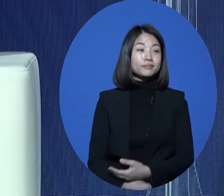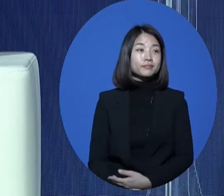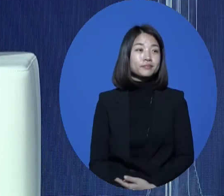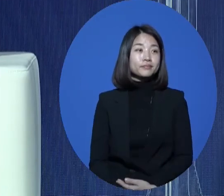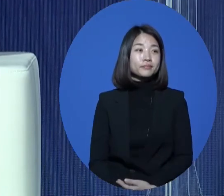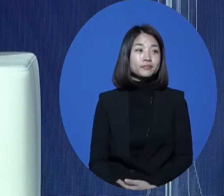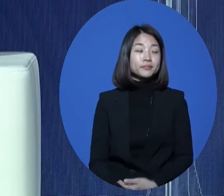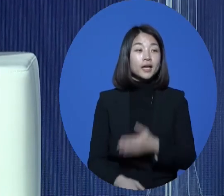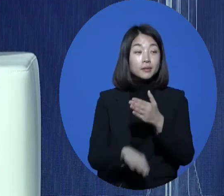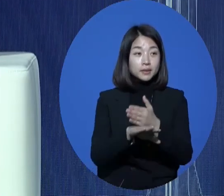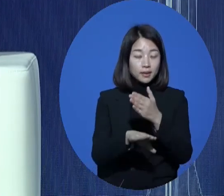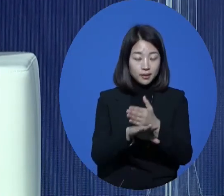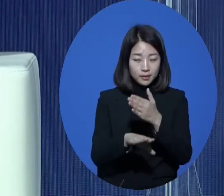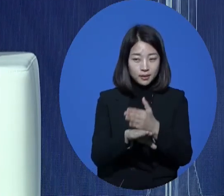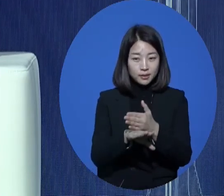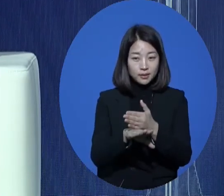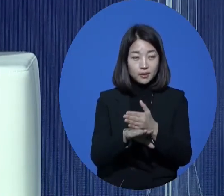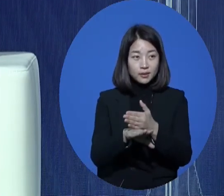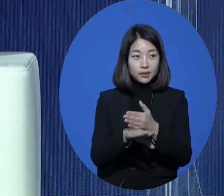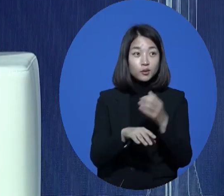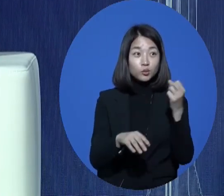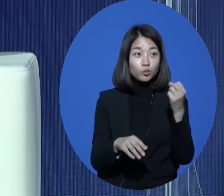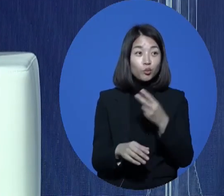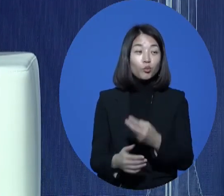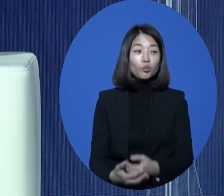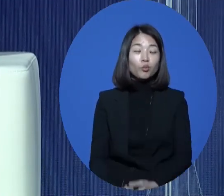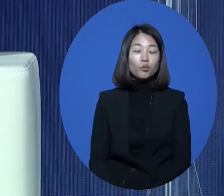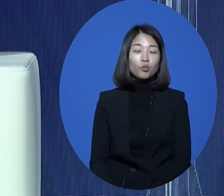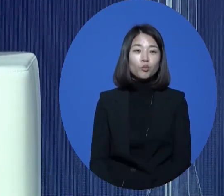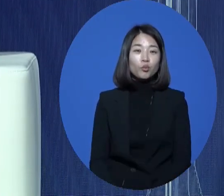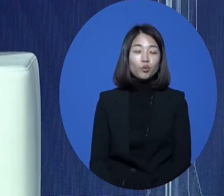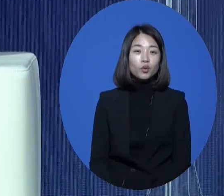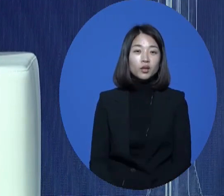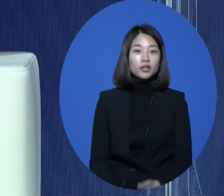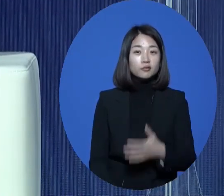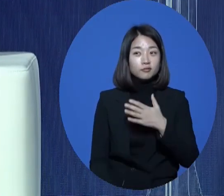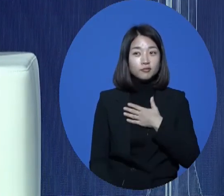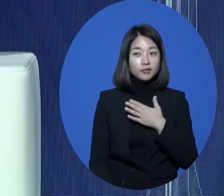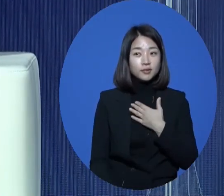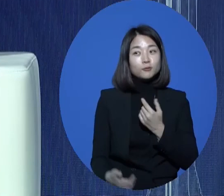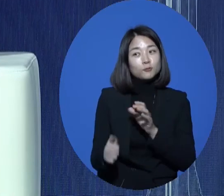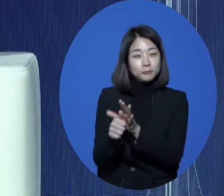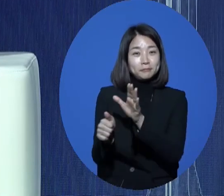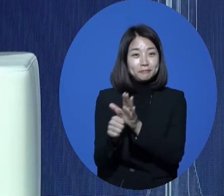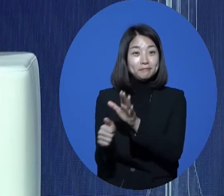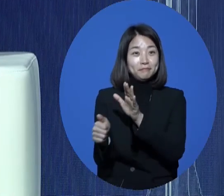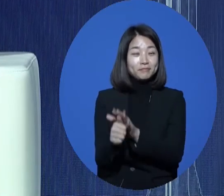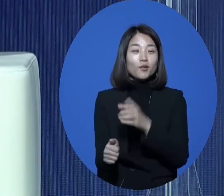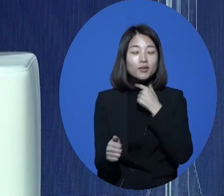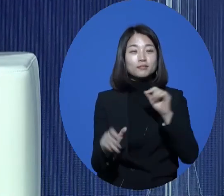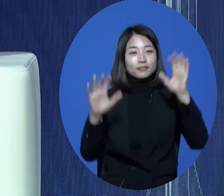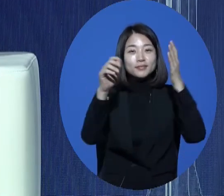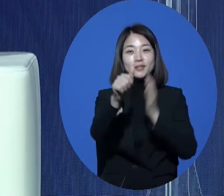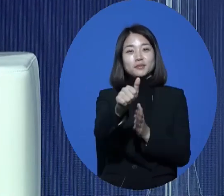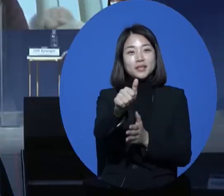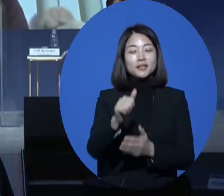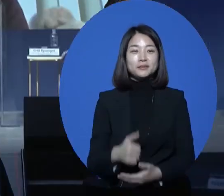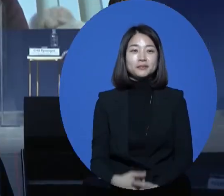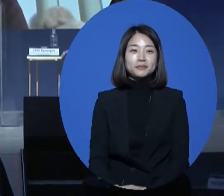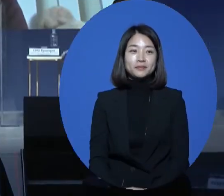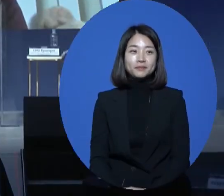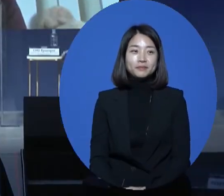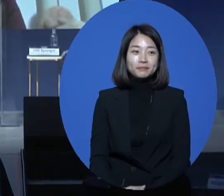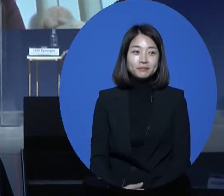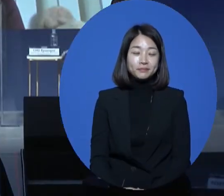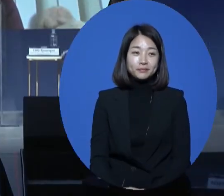분들에게 감사와 또 우리가 함께하고 있음을 알리는 큰 박수를 좀 부탁드립니다.